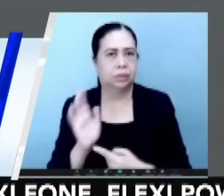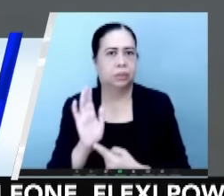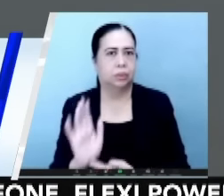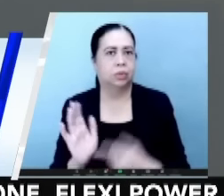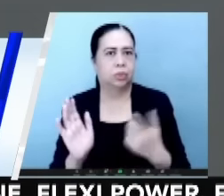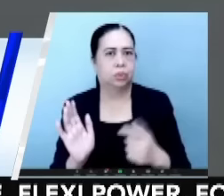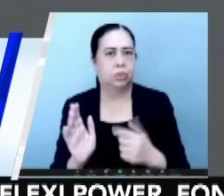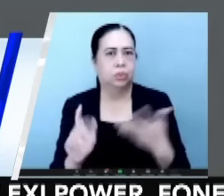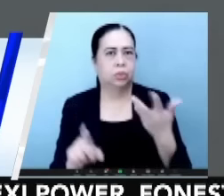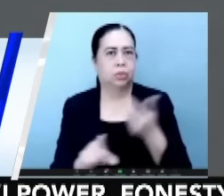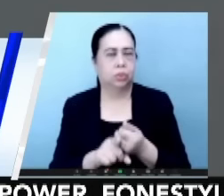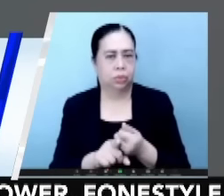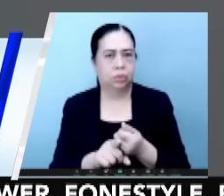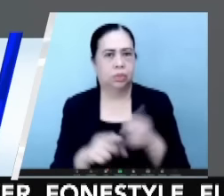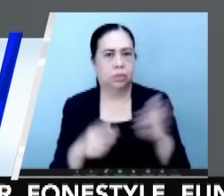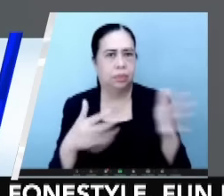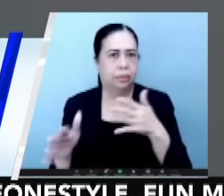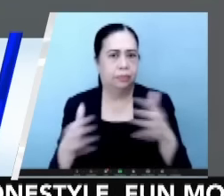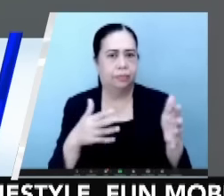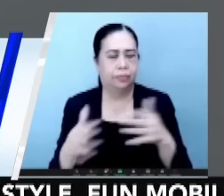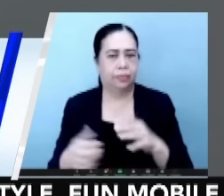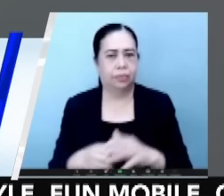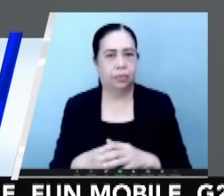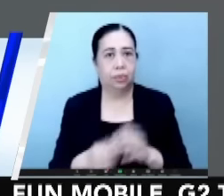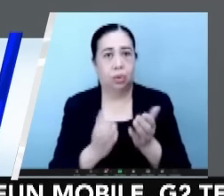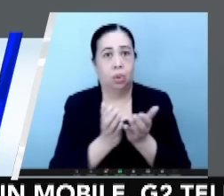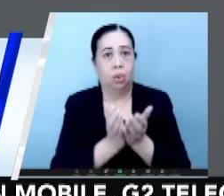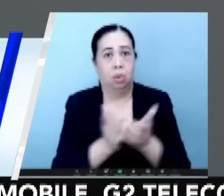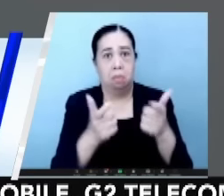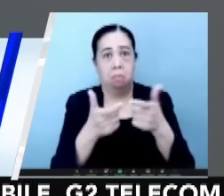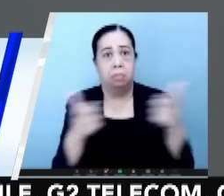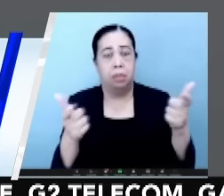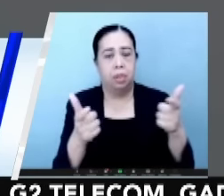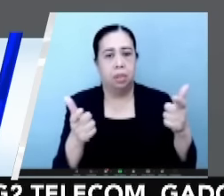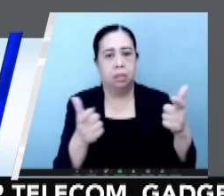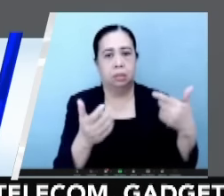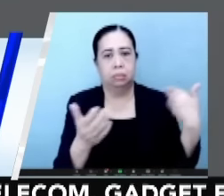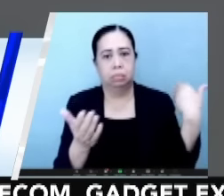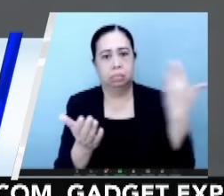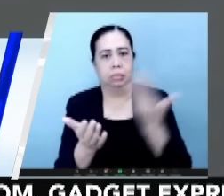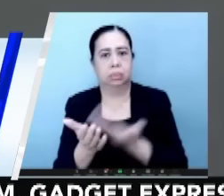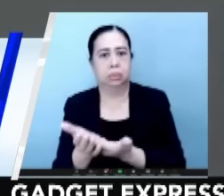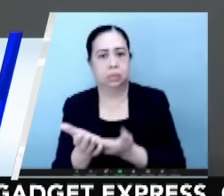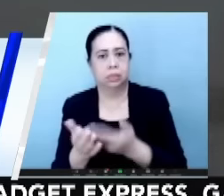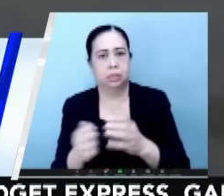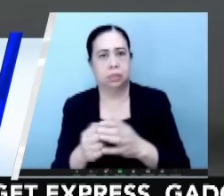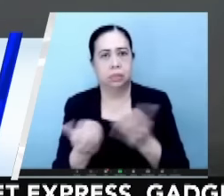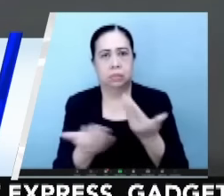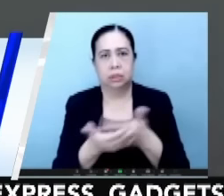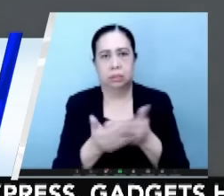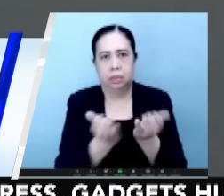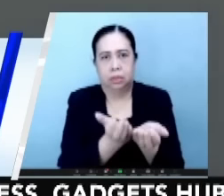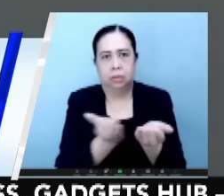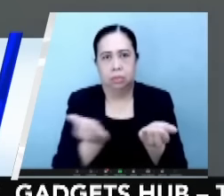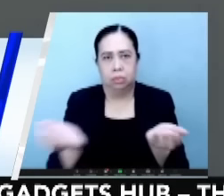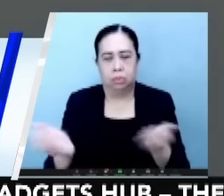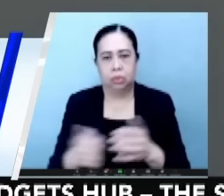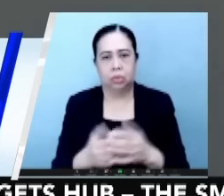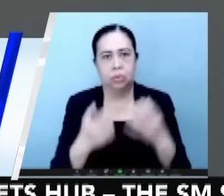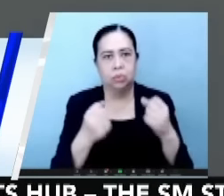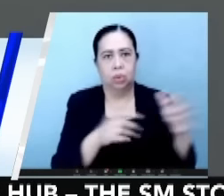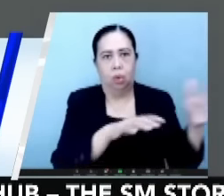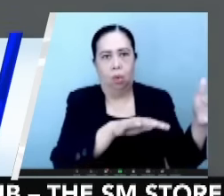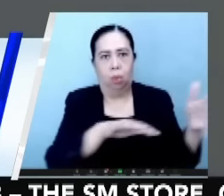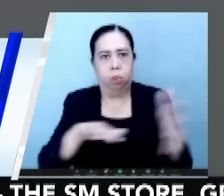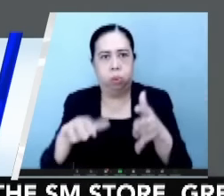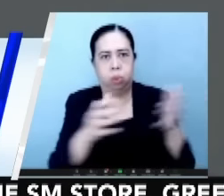ng bagyo ngayon. Napadpad po yung barko dito sa may bandang Pantalan. Halos dalhin ng malakas na hangin at mga hampas ng